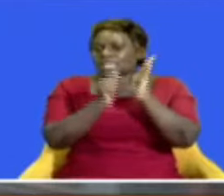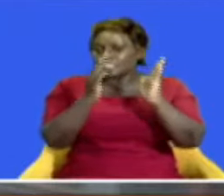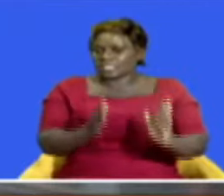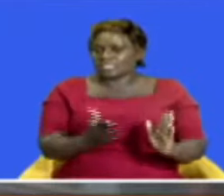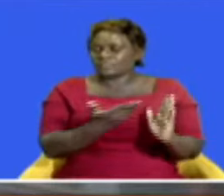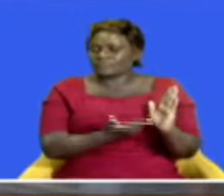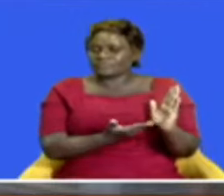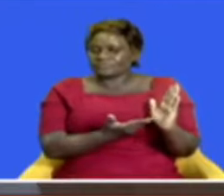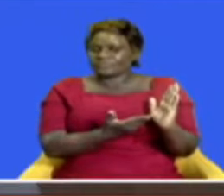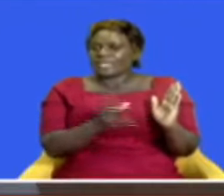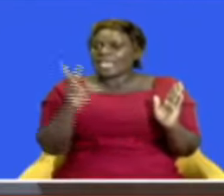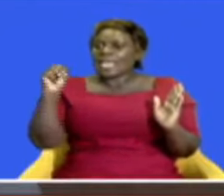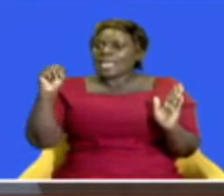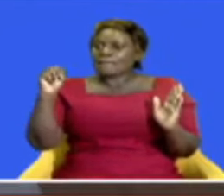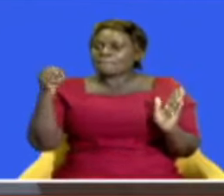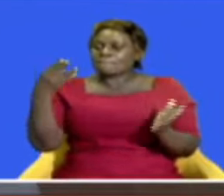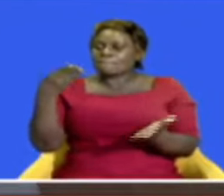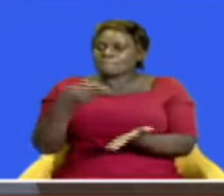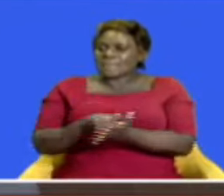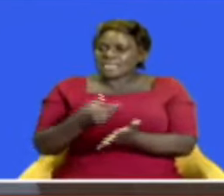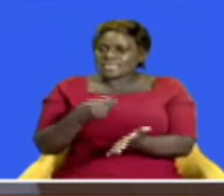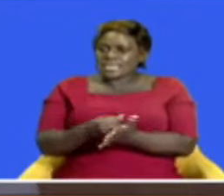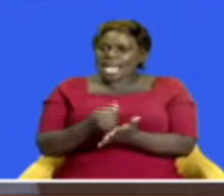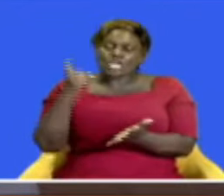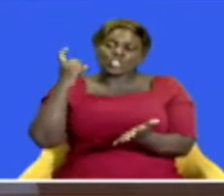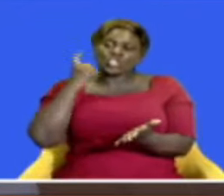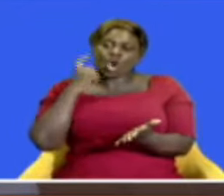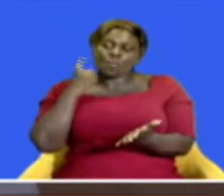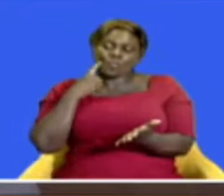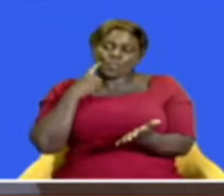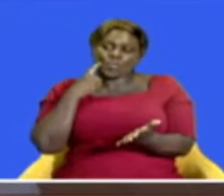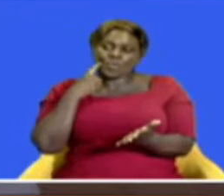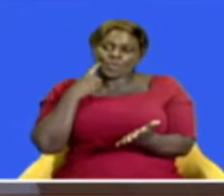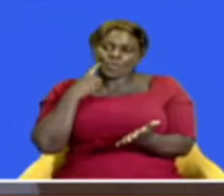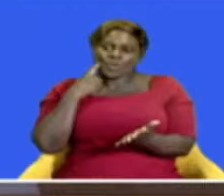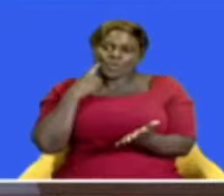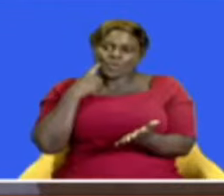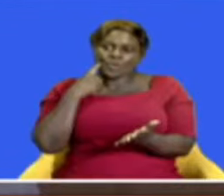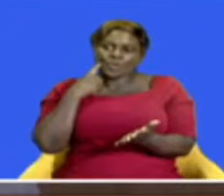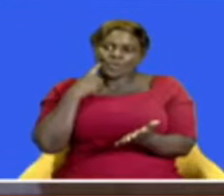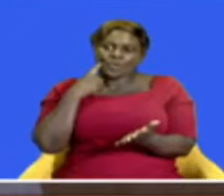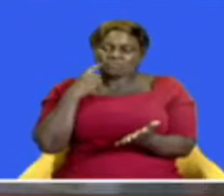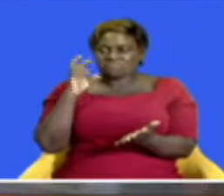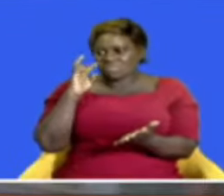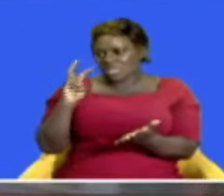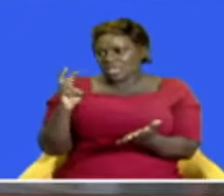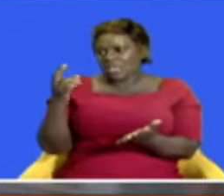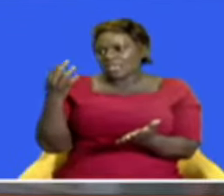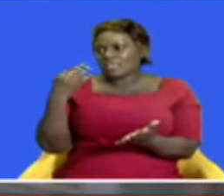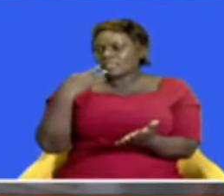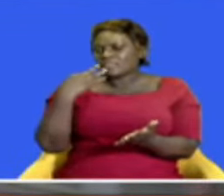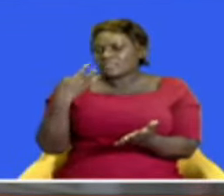agents wa haya maduka ya kutuma na kupokea pesa, tuliona ni